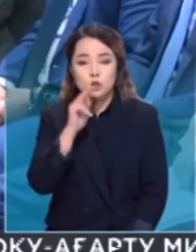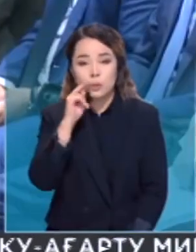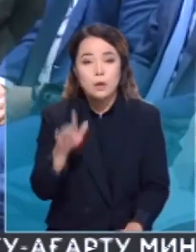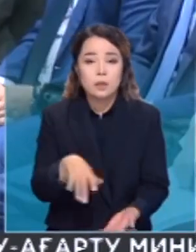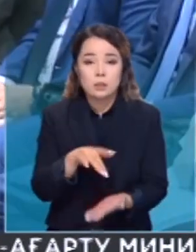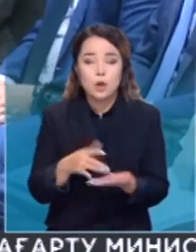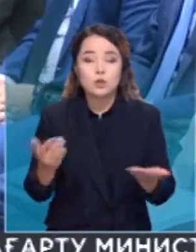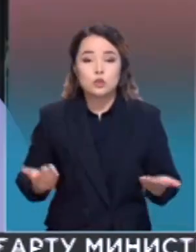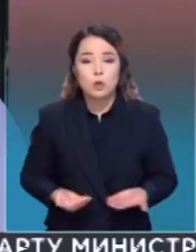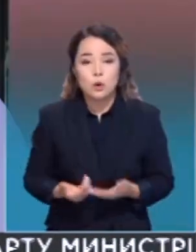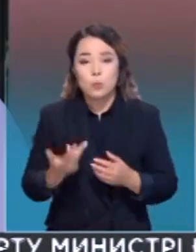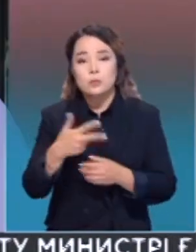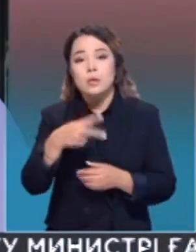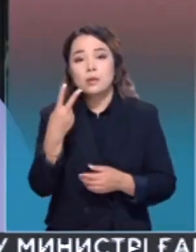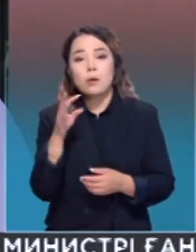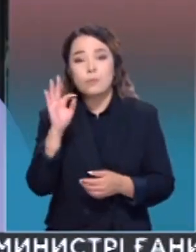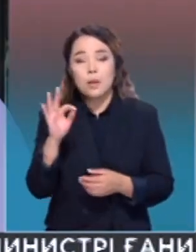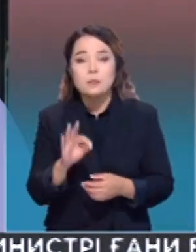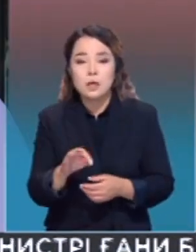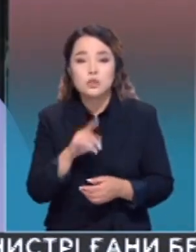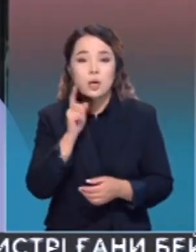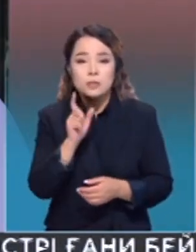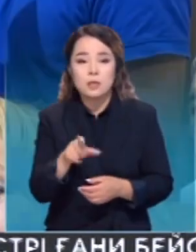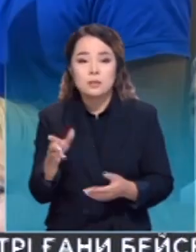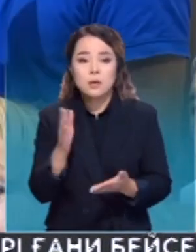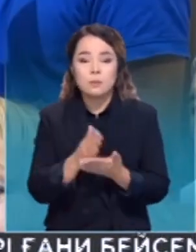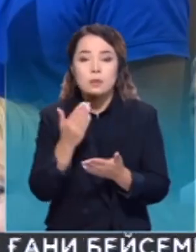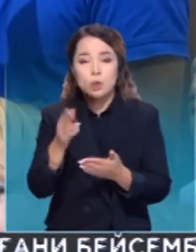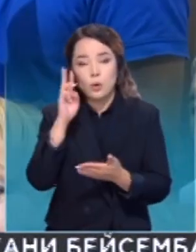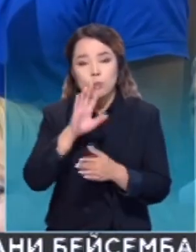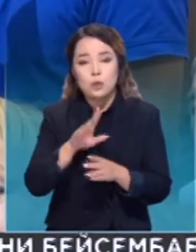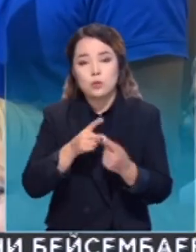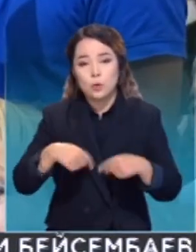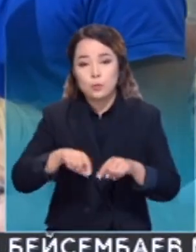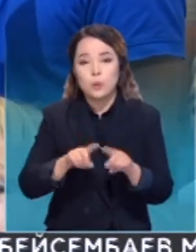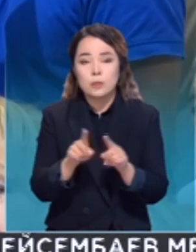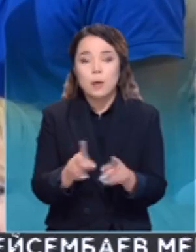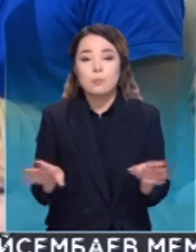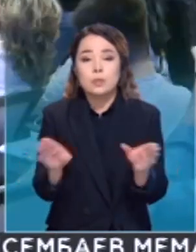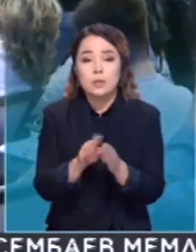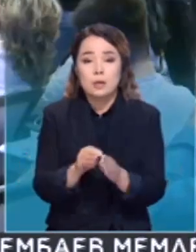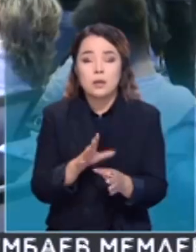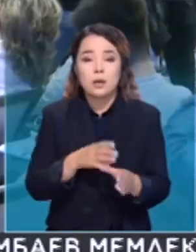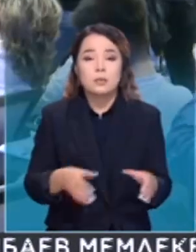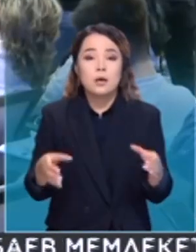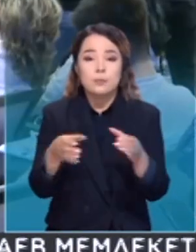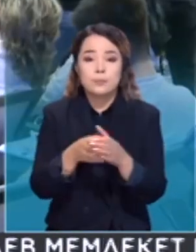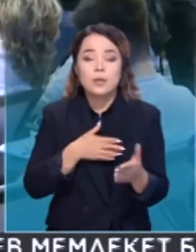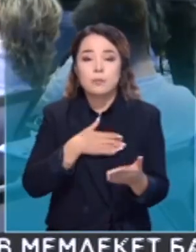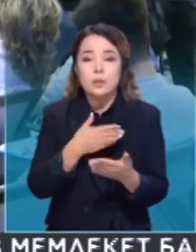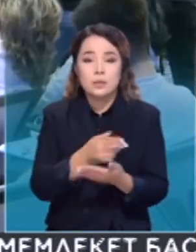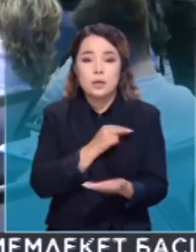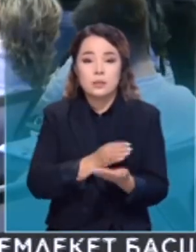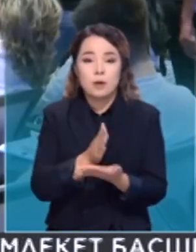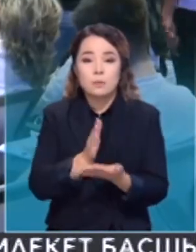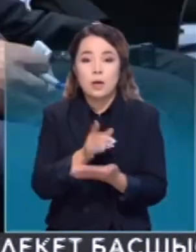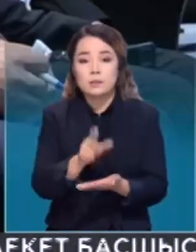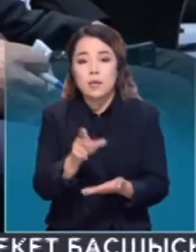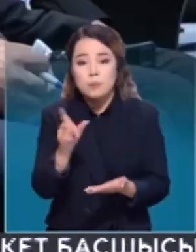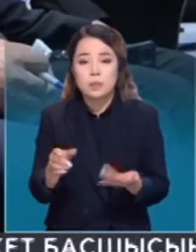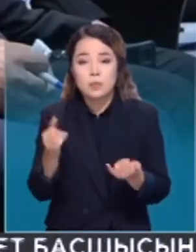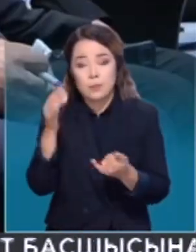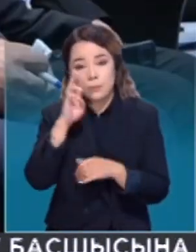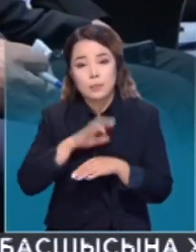Шымкентте тұрғындардың 32% жастар құрайды. Олар үкіметтік емес ұйымдар мен бірлестіктердің қатарында белсенді қызмет етіп жүр.